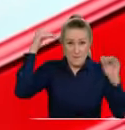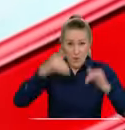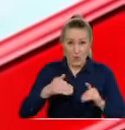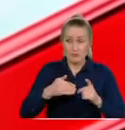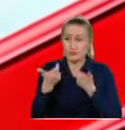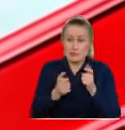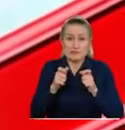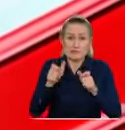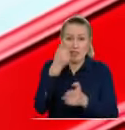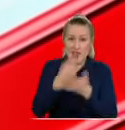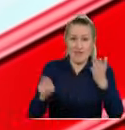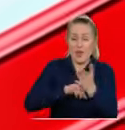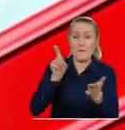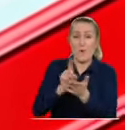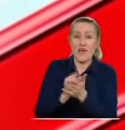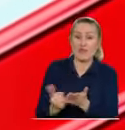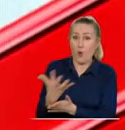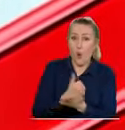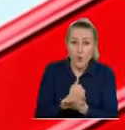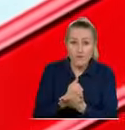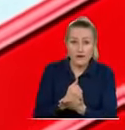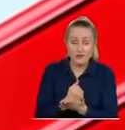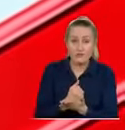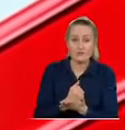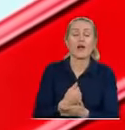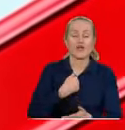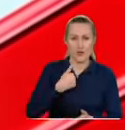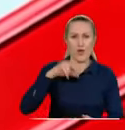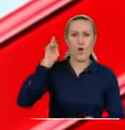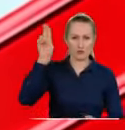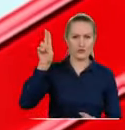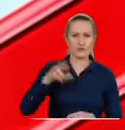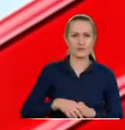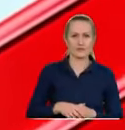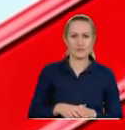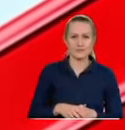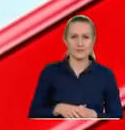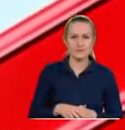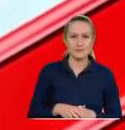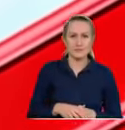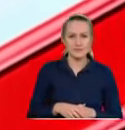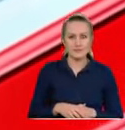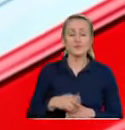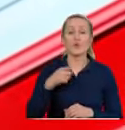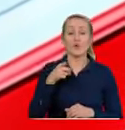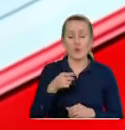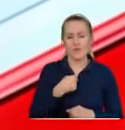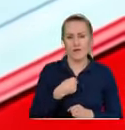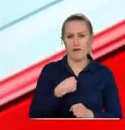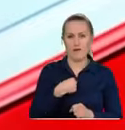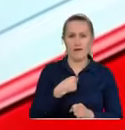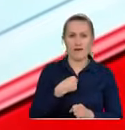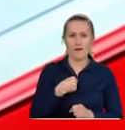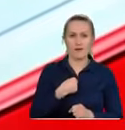dochodowego, to uroczyście oświadczam, że wówczas